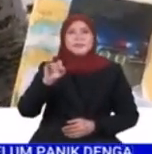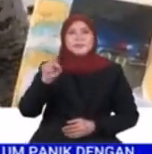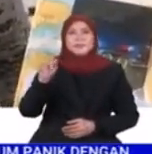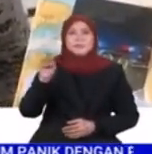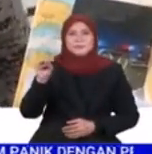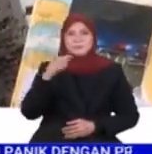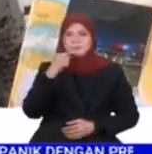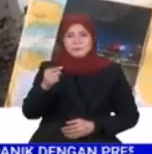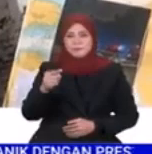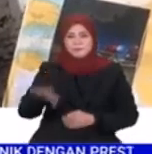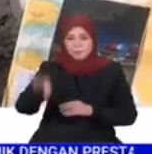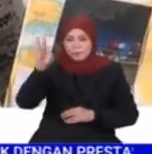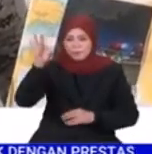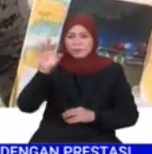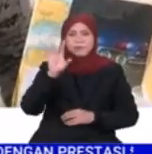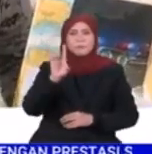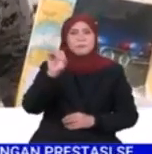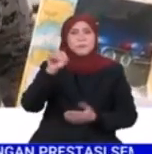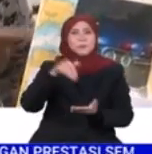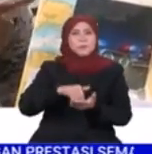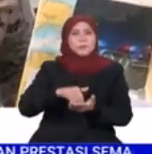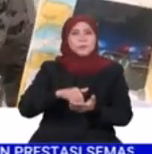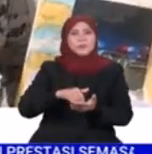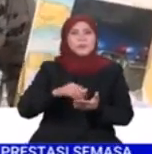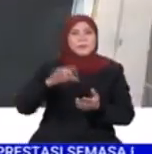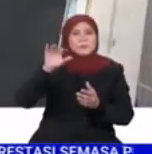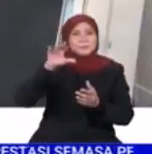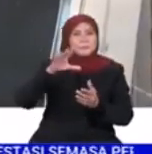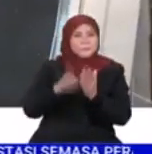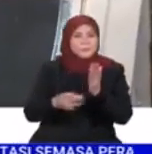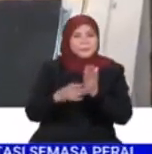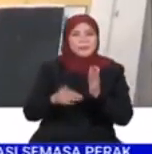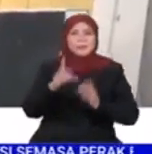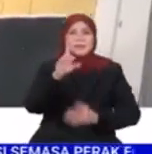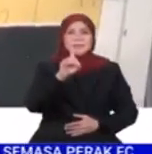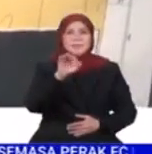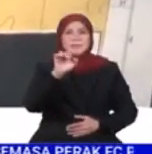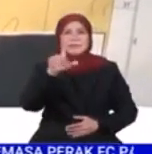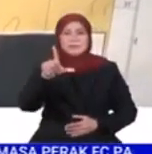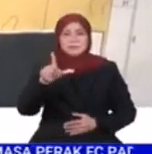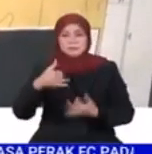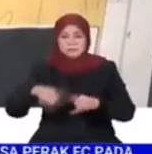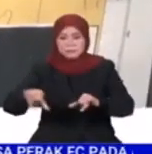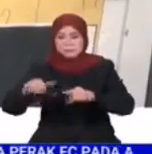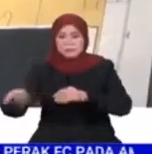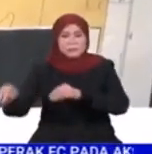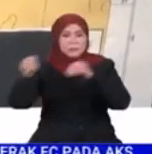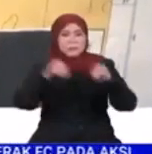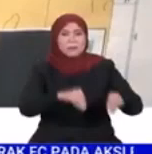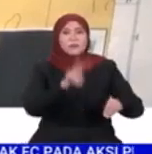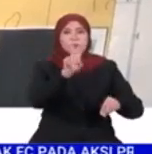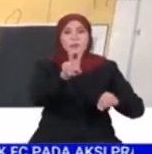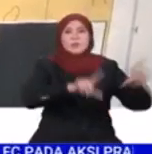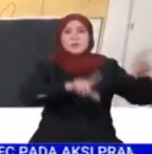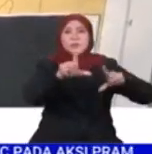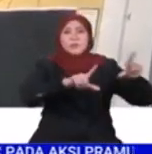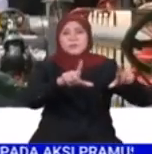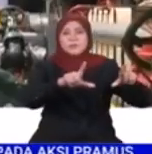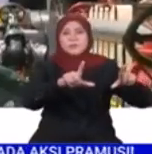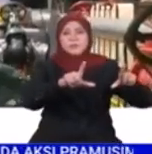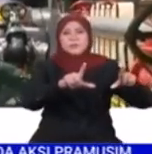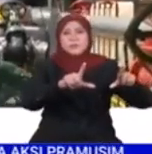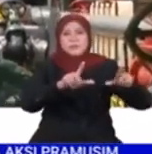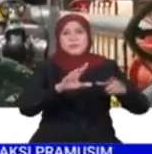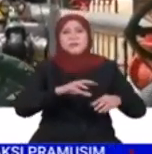mereka menemui 80.000 liter diesel disaki bersubsidi yang sedang dipindahkan daripada dua buah Lori tangki ke atas